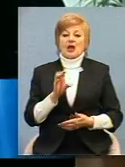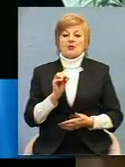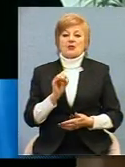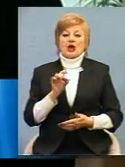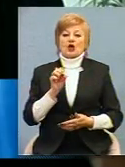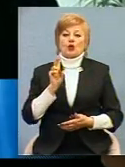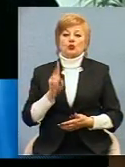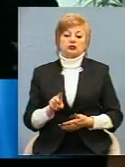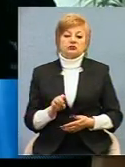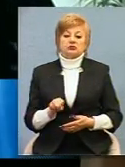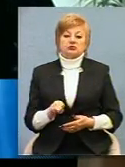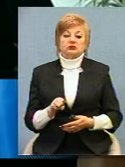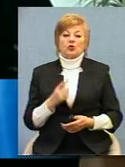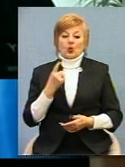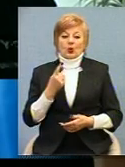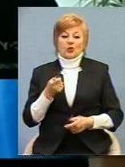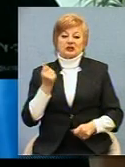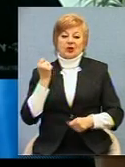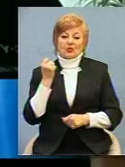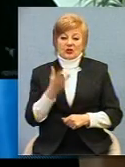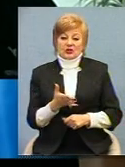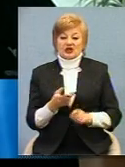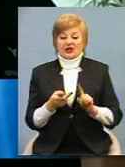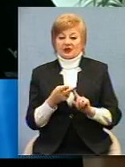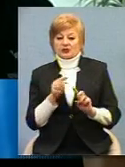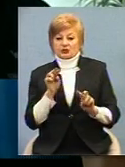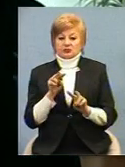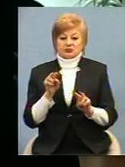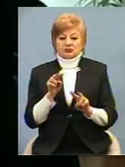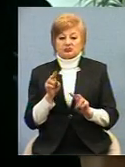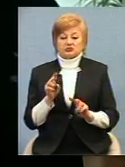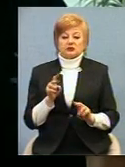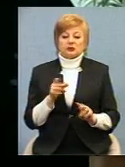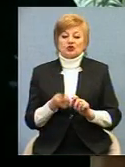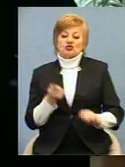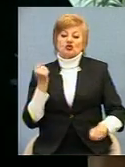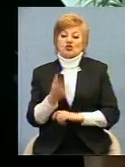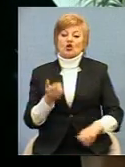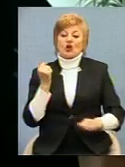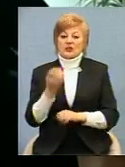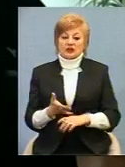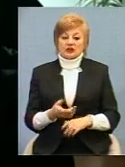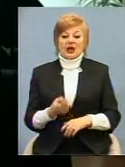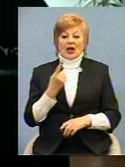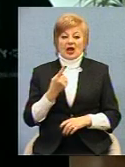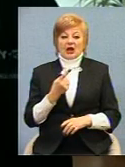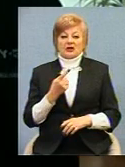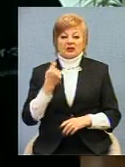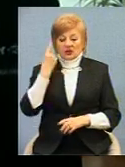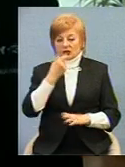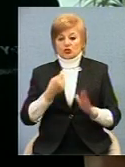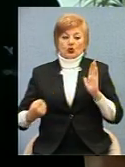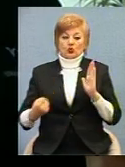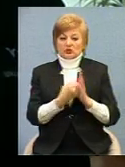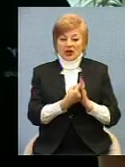які один кидав, один його підстраховував, кидався світошумові гранати. Ну і один з них ударив мене в обличчя, вибив